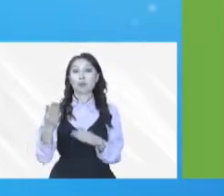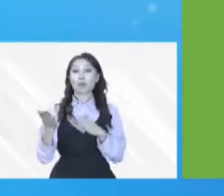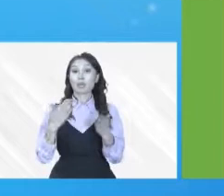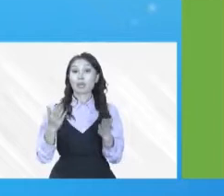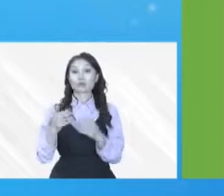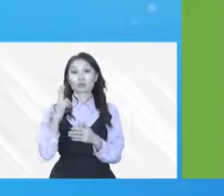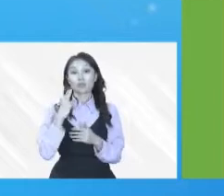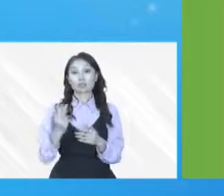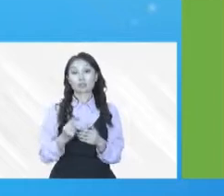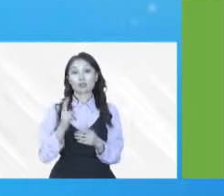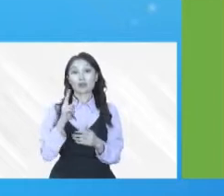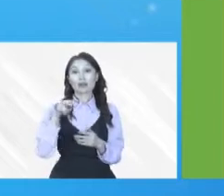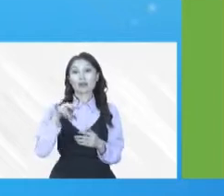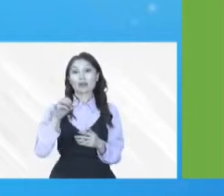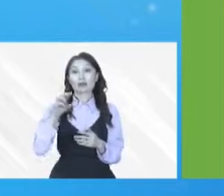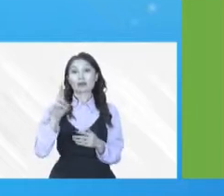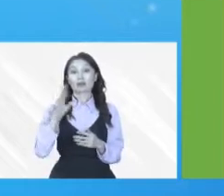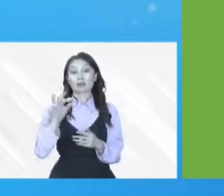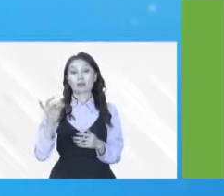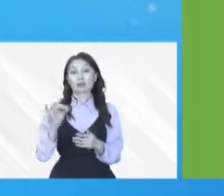между дочерними клетками.